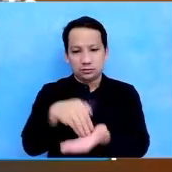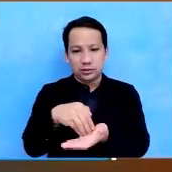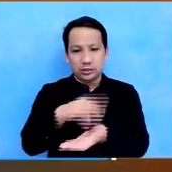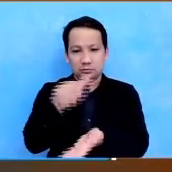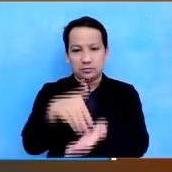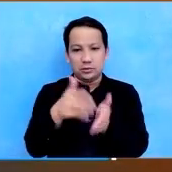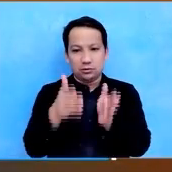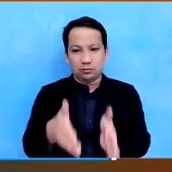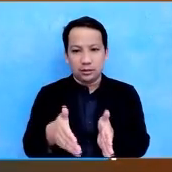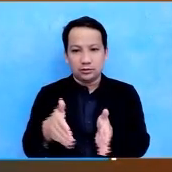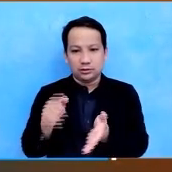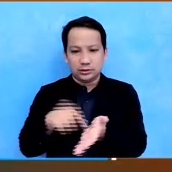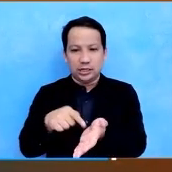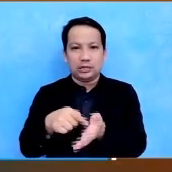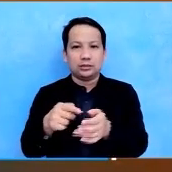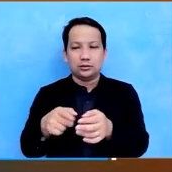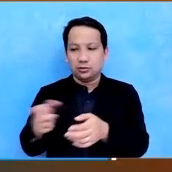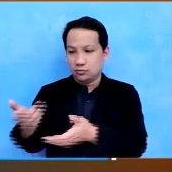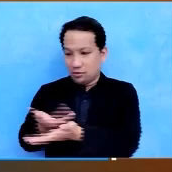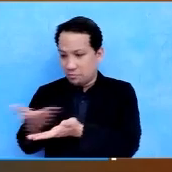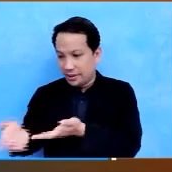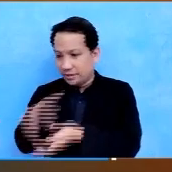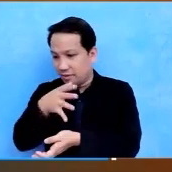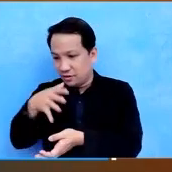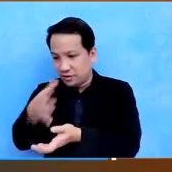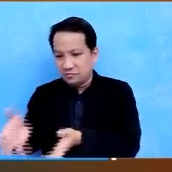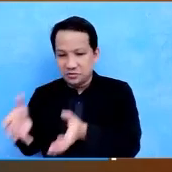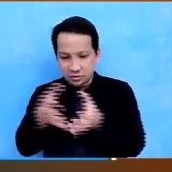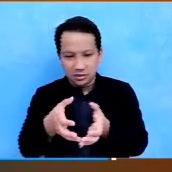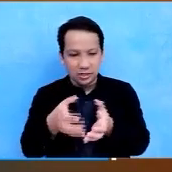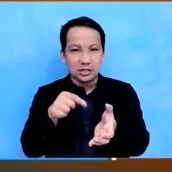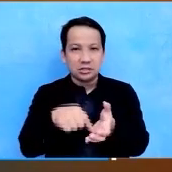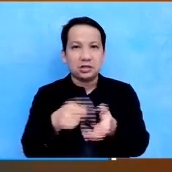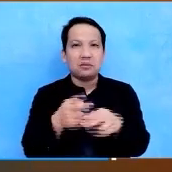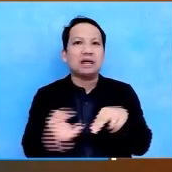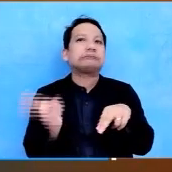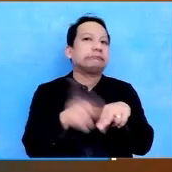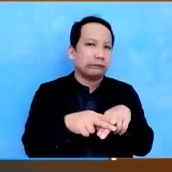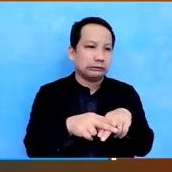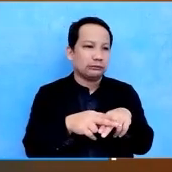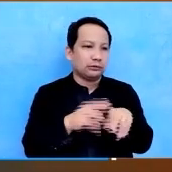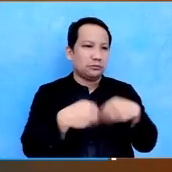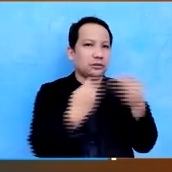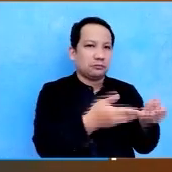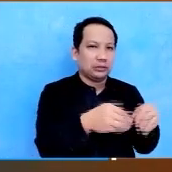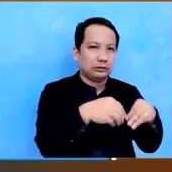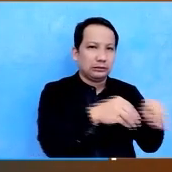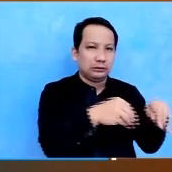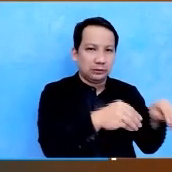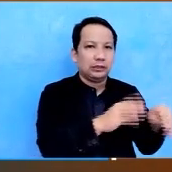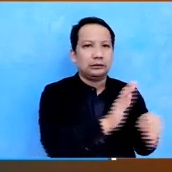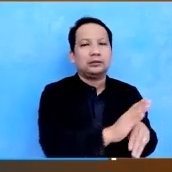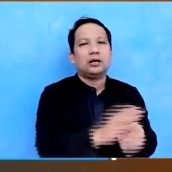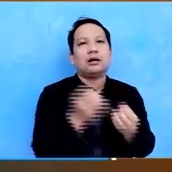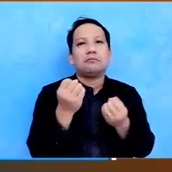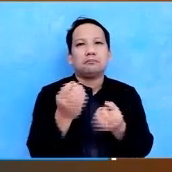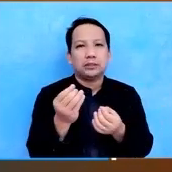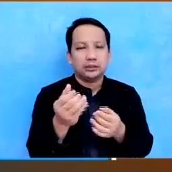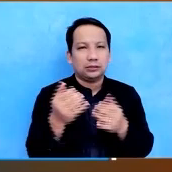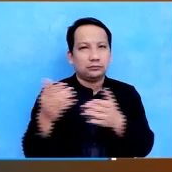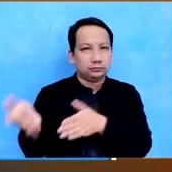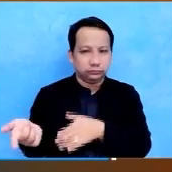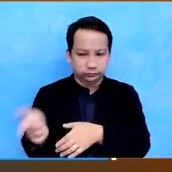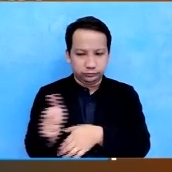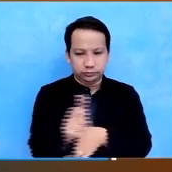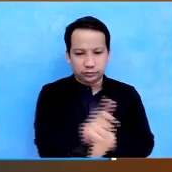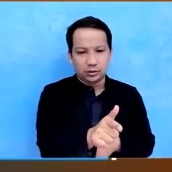of biyahero, it's basically the trader, yung po yung bumibili sa ating mga magsasaka. So marami pong layers yan,